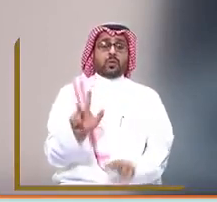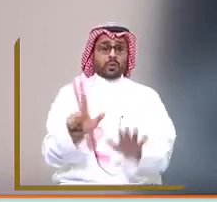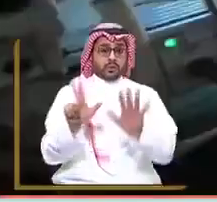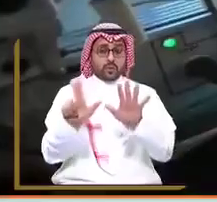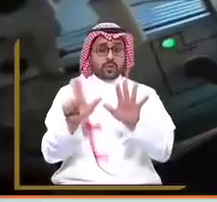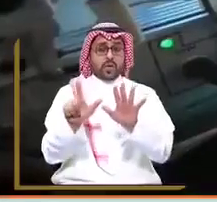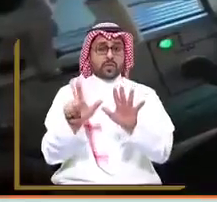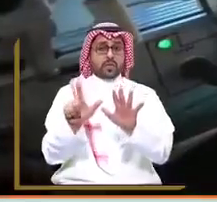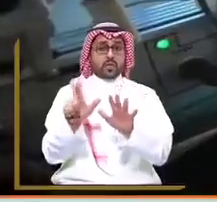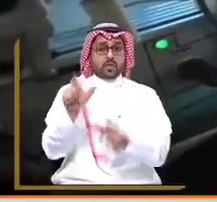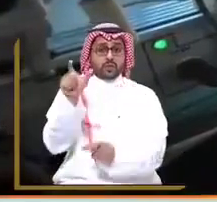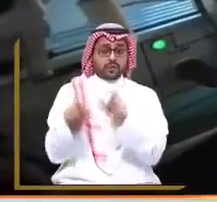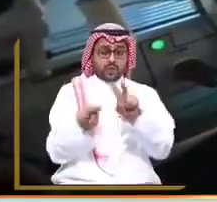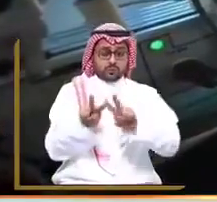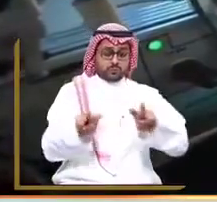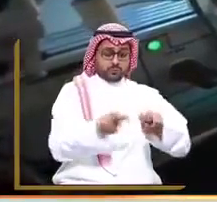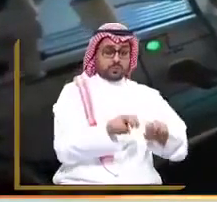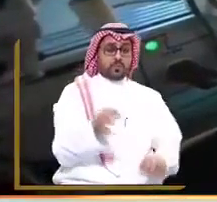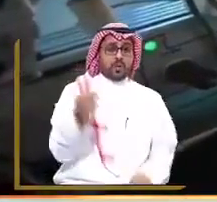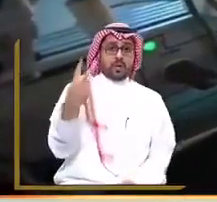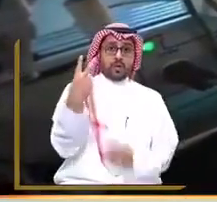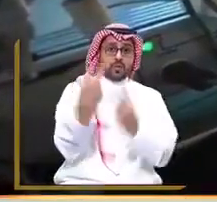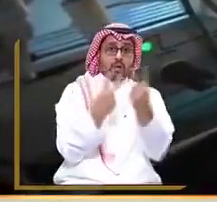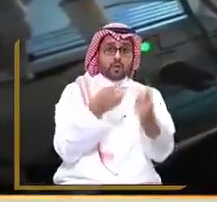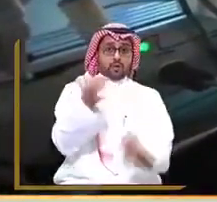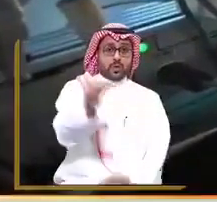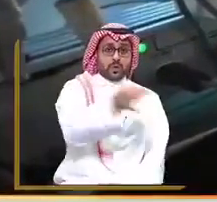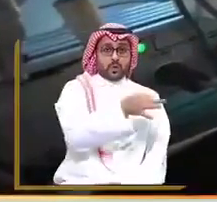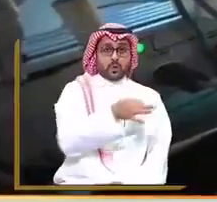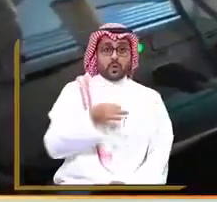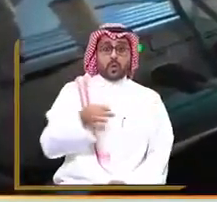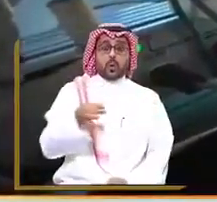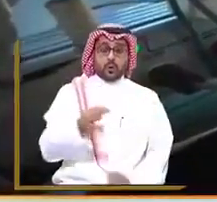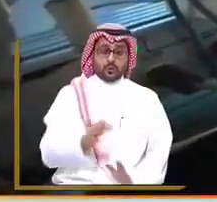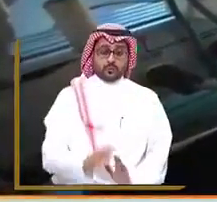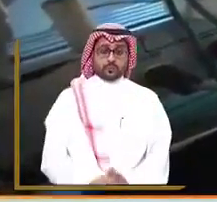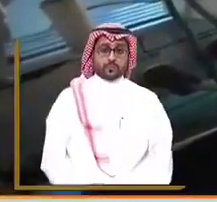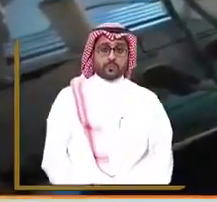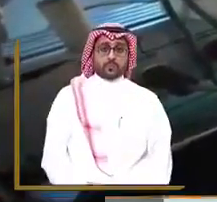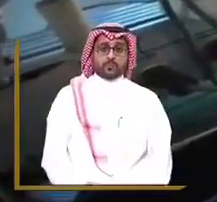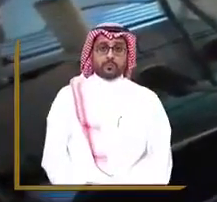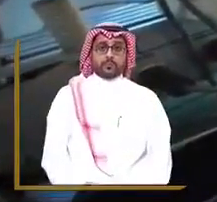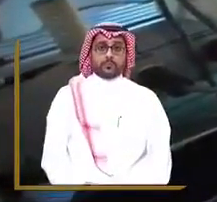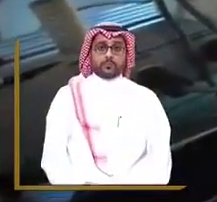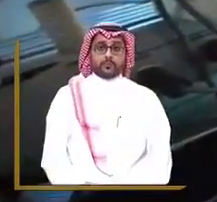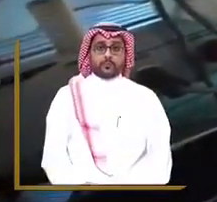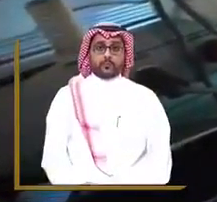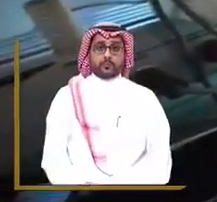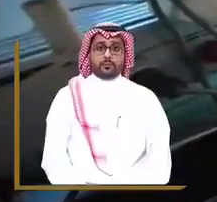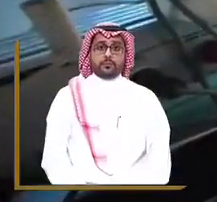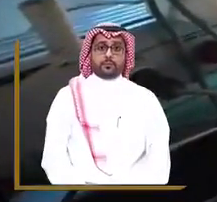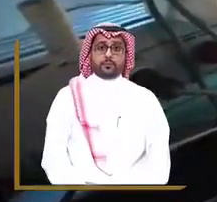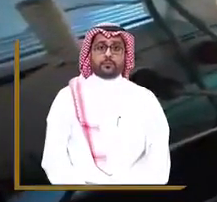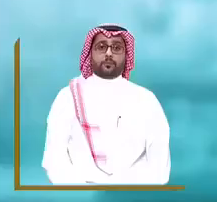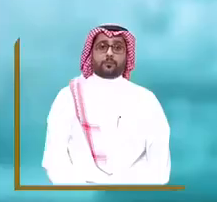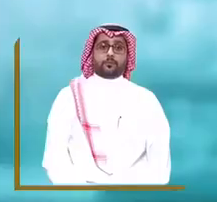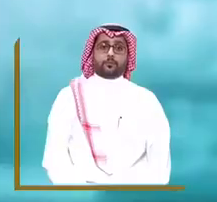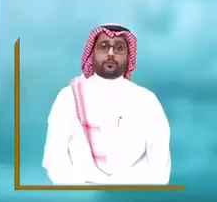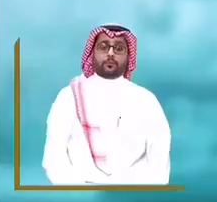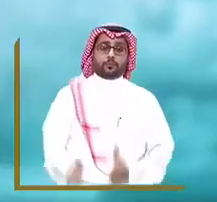توأم سيامي من 22 دولة في 3 قارات حول العالم.